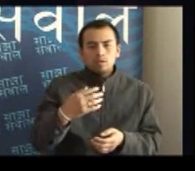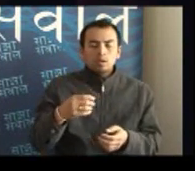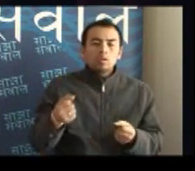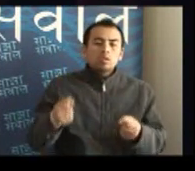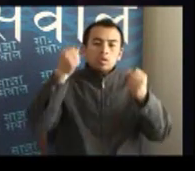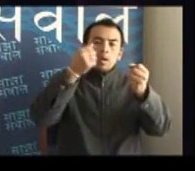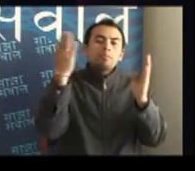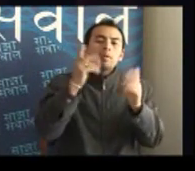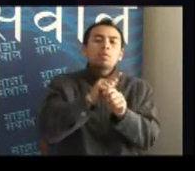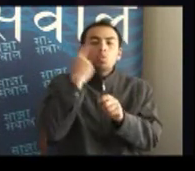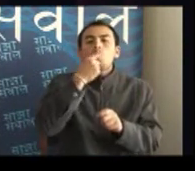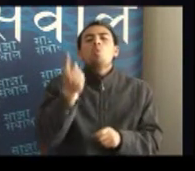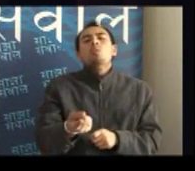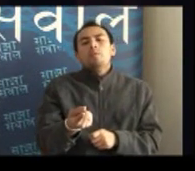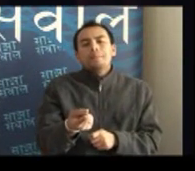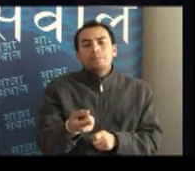चढाउन वातावरण बनाउन कसले त